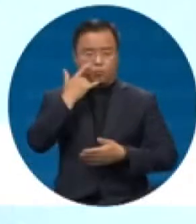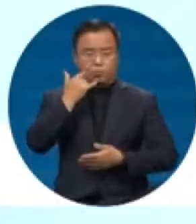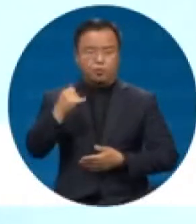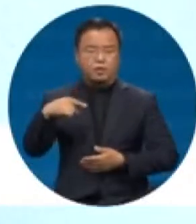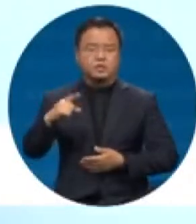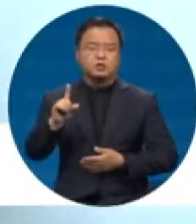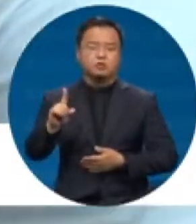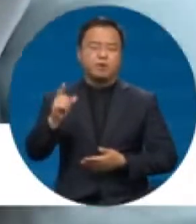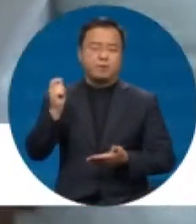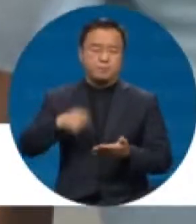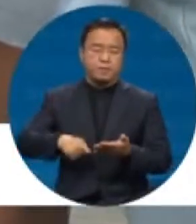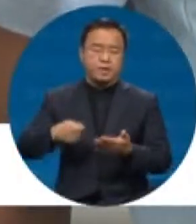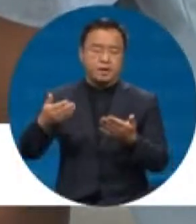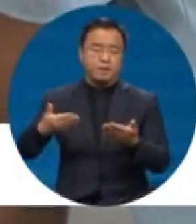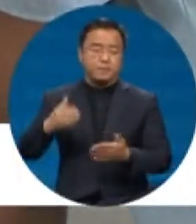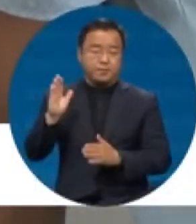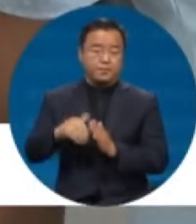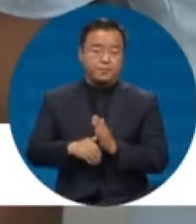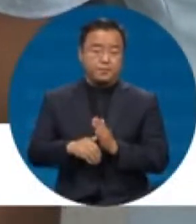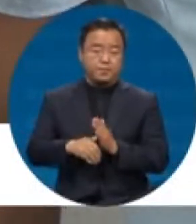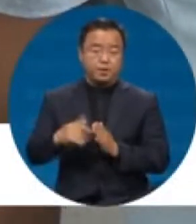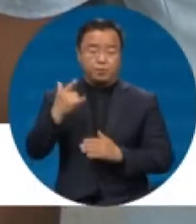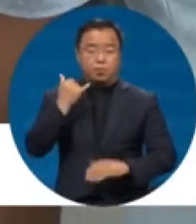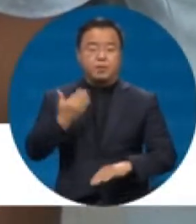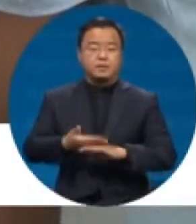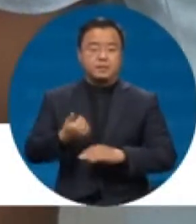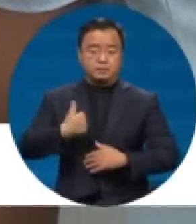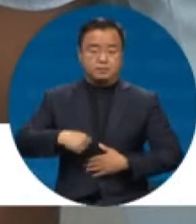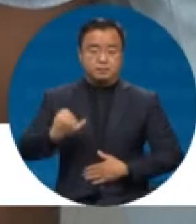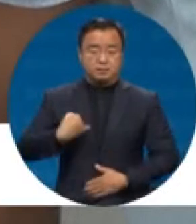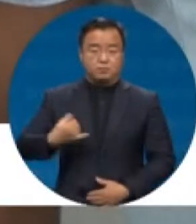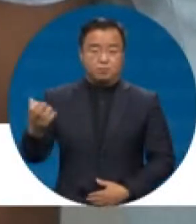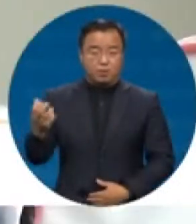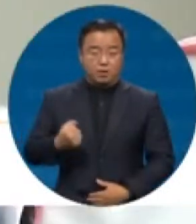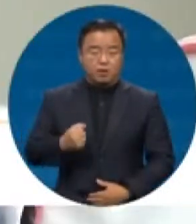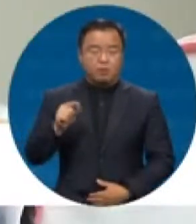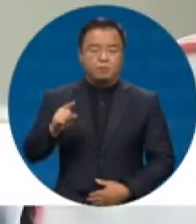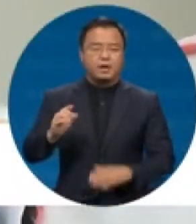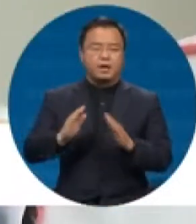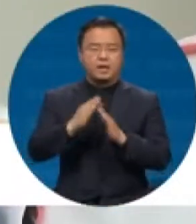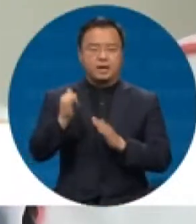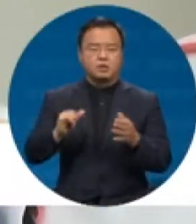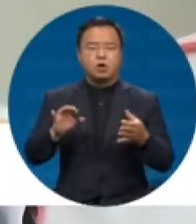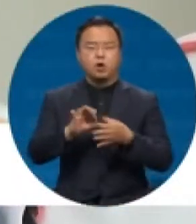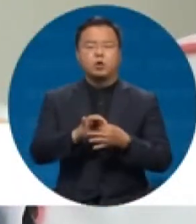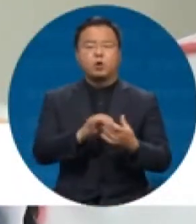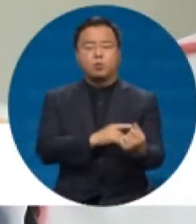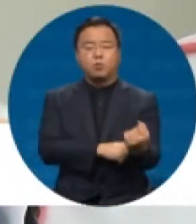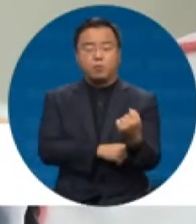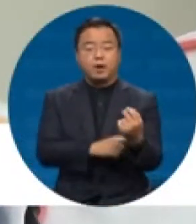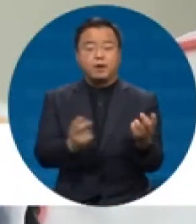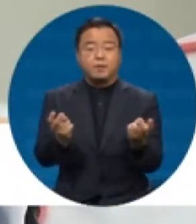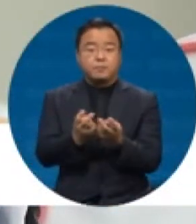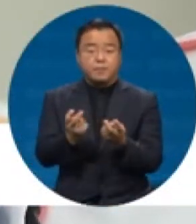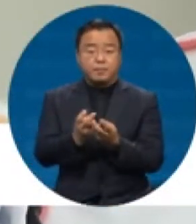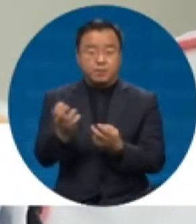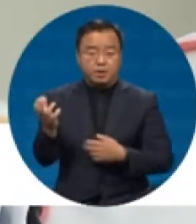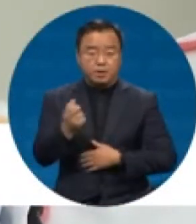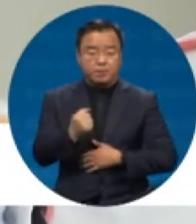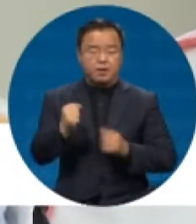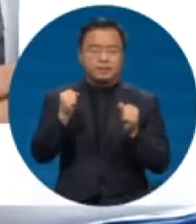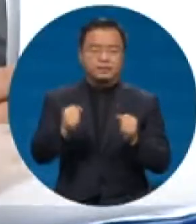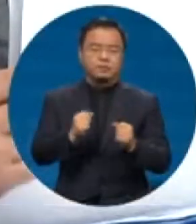또 살은 4녀 있는건데 그거에 대해서 가족별 압권 방식으로 좀 어떤 체력을 하여금 쇼를